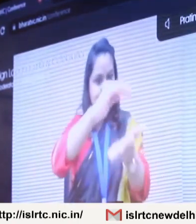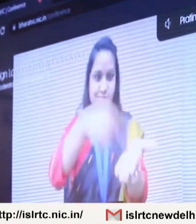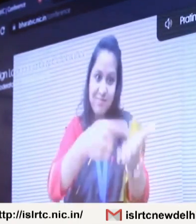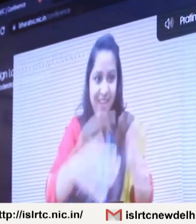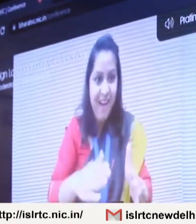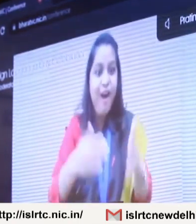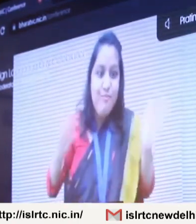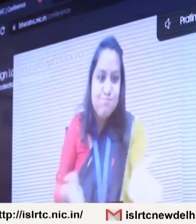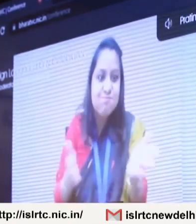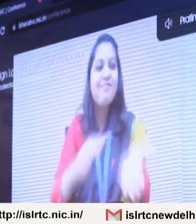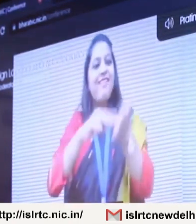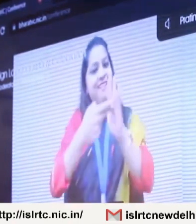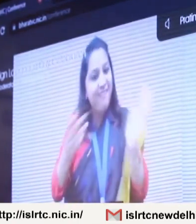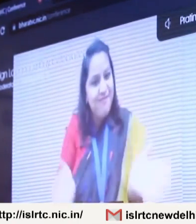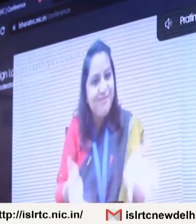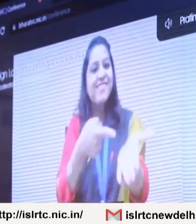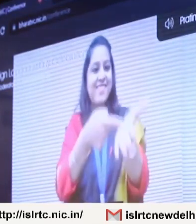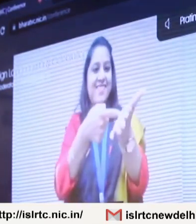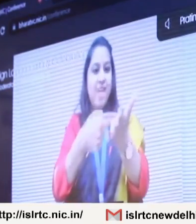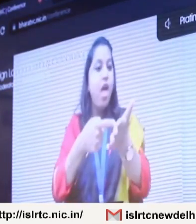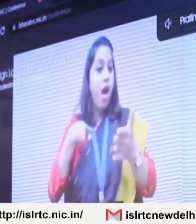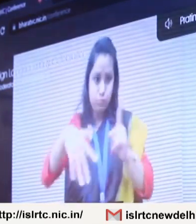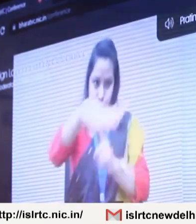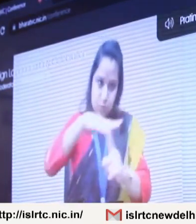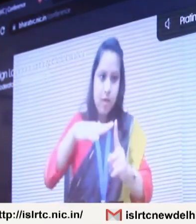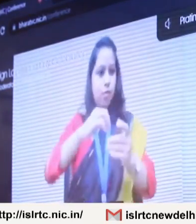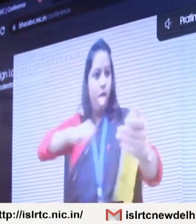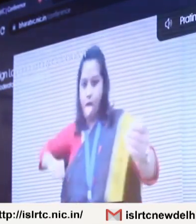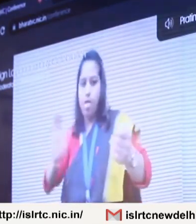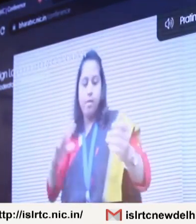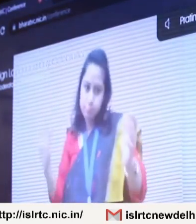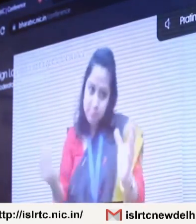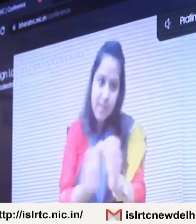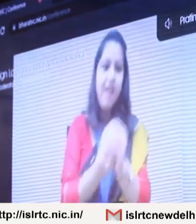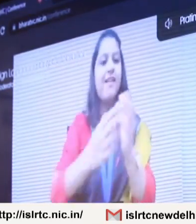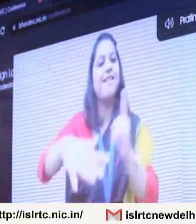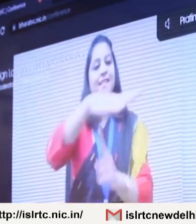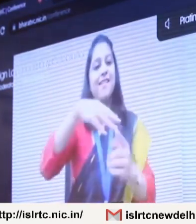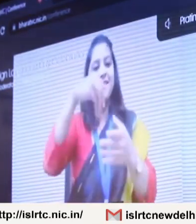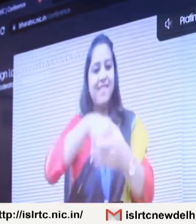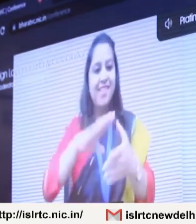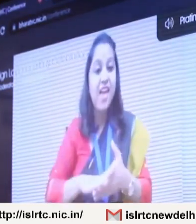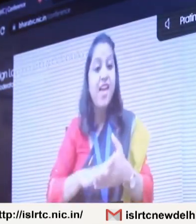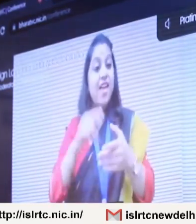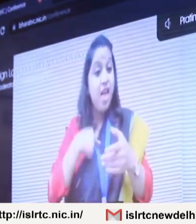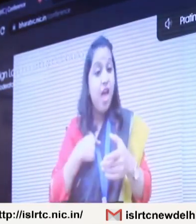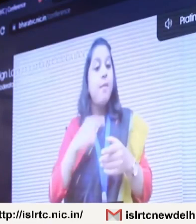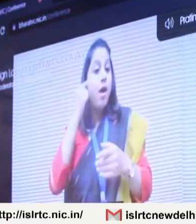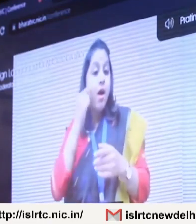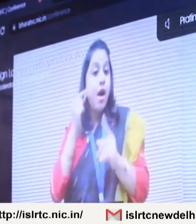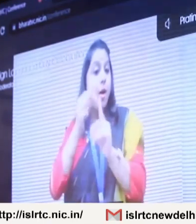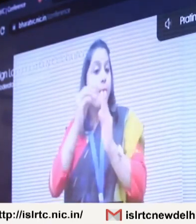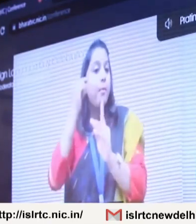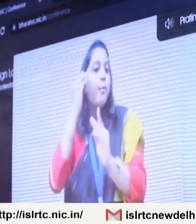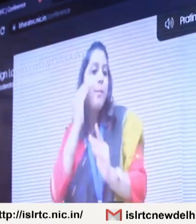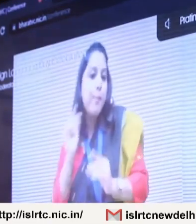प्रोत्साहन मिलेगा जो हम समाज से अलग नहीं है। पूरा वर्ग, पूरा सरकार और हमारा प्रधानमंत्री हम लोगों को बारे में सोचता